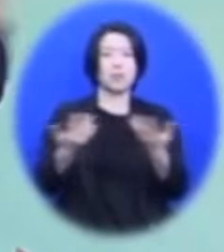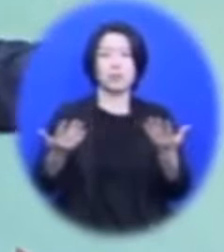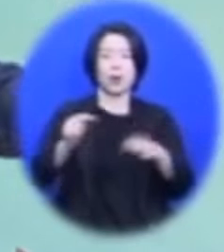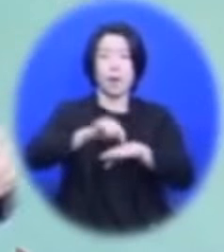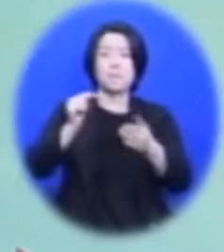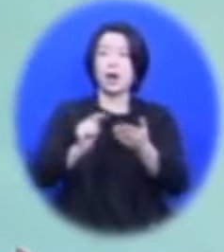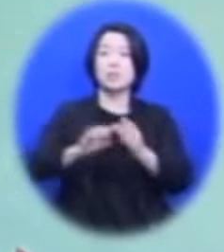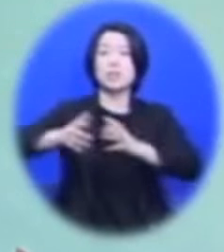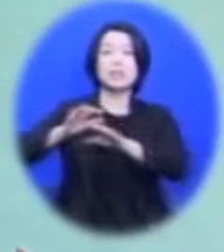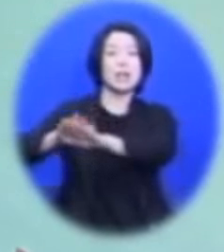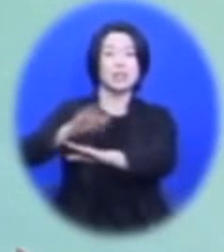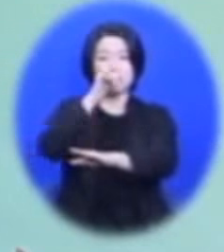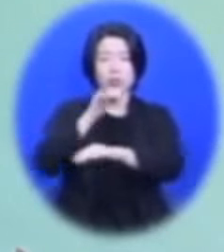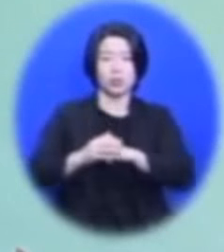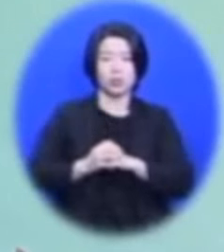마음이 거기 있는 걸.